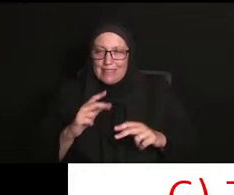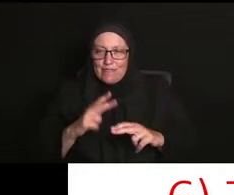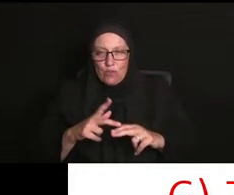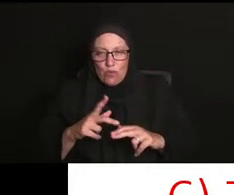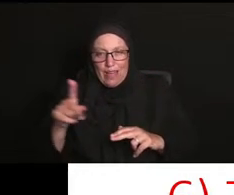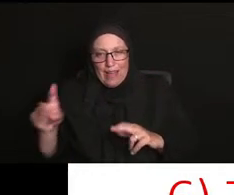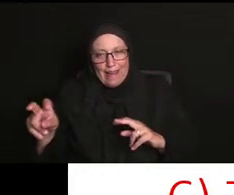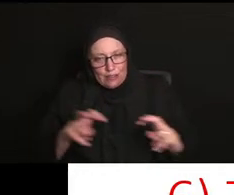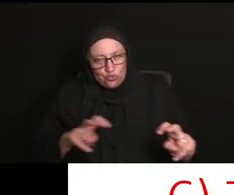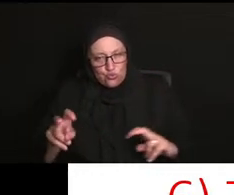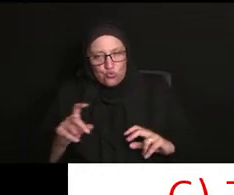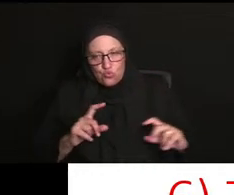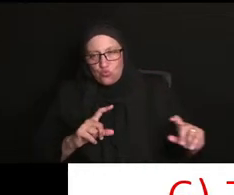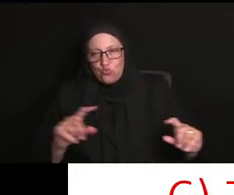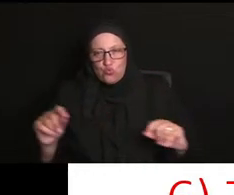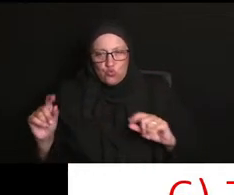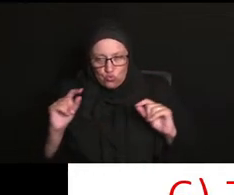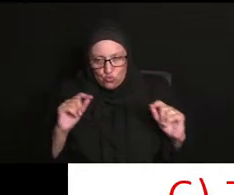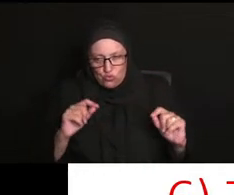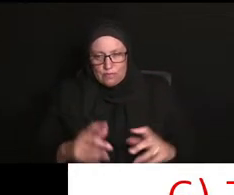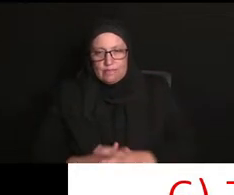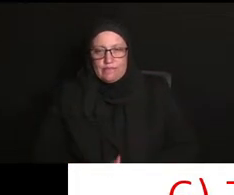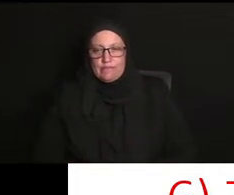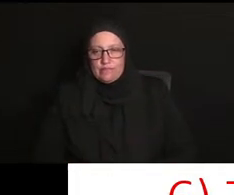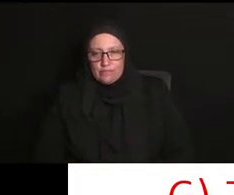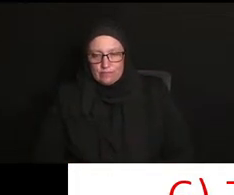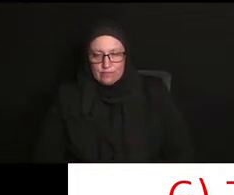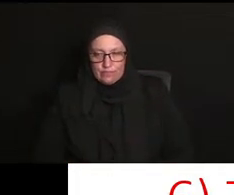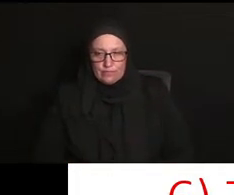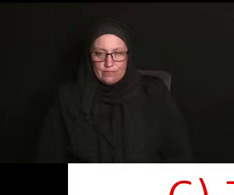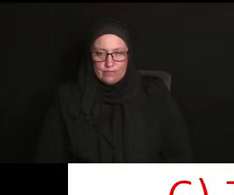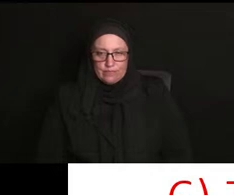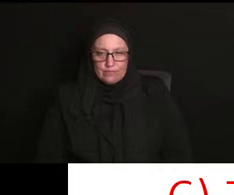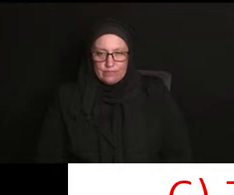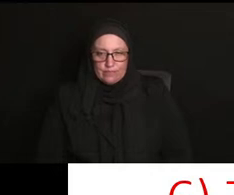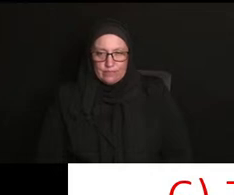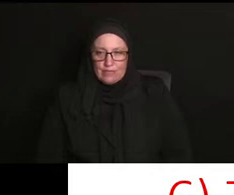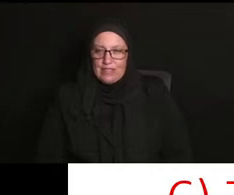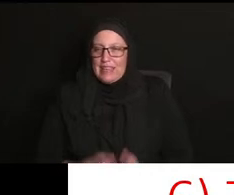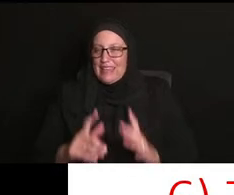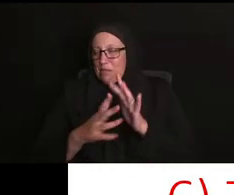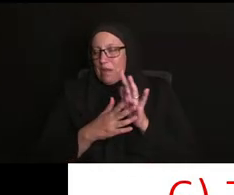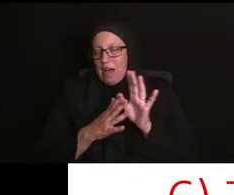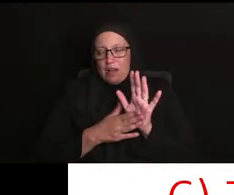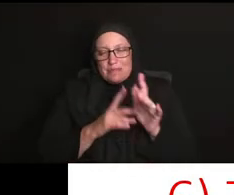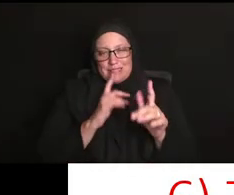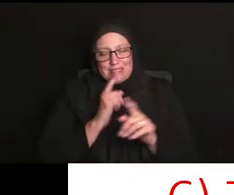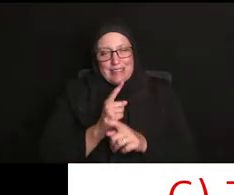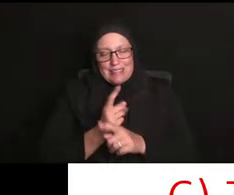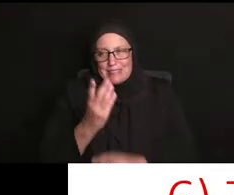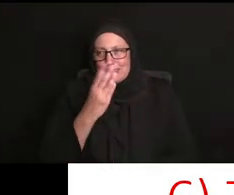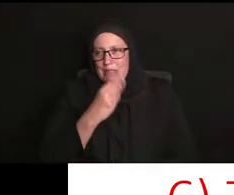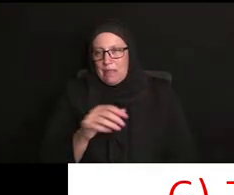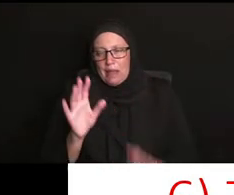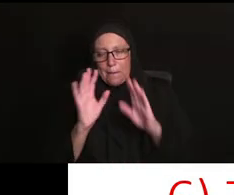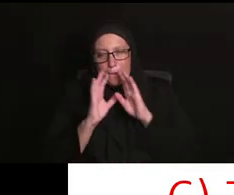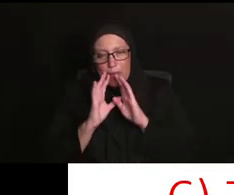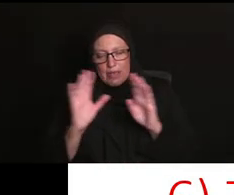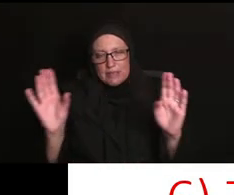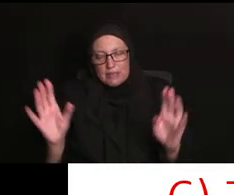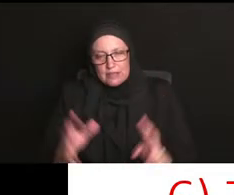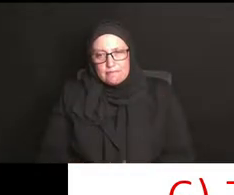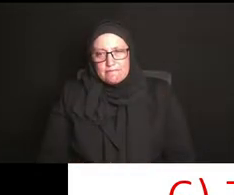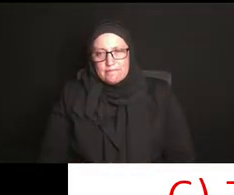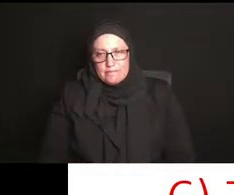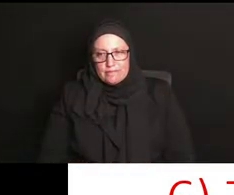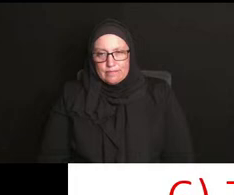فِي نَفْسِكَ حَقِيقَةَ الْعُبُودِيَّةِ. And then the Imam says something amazing. He says,